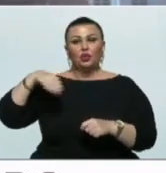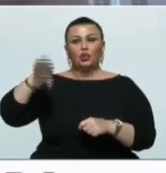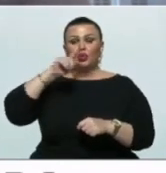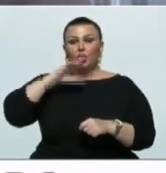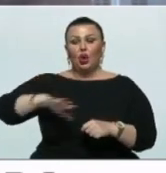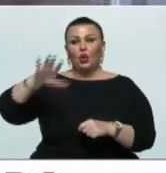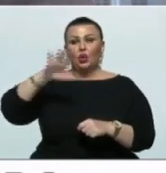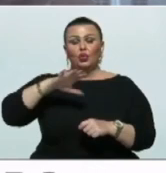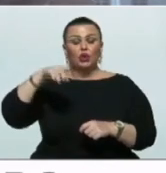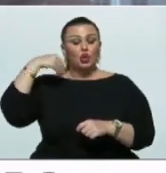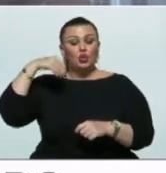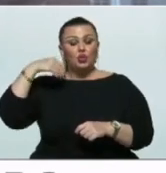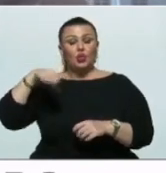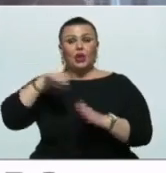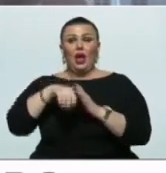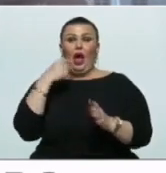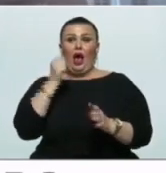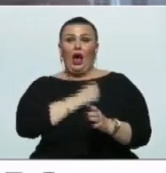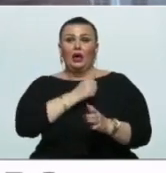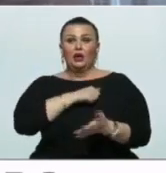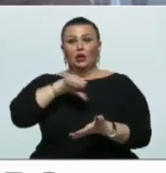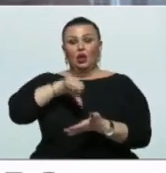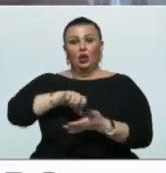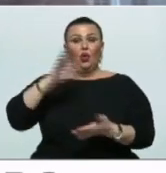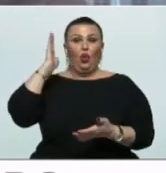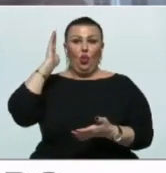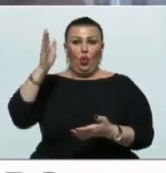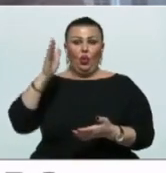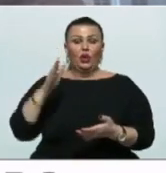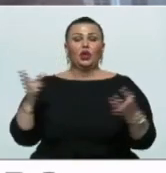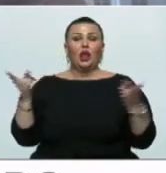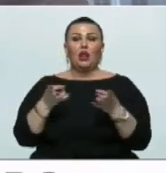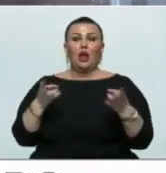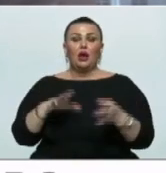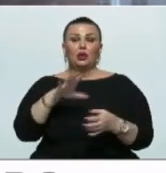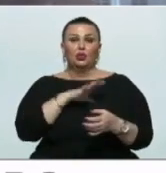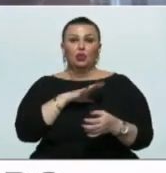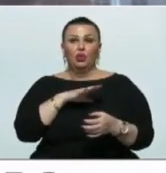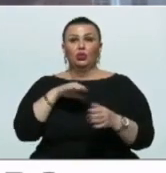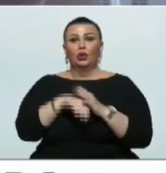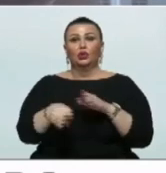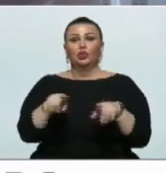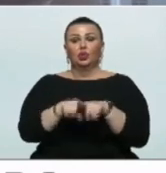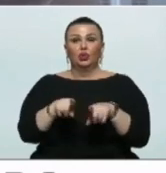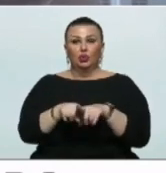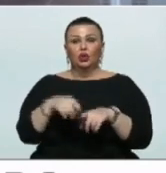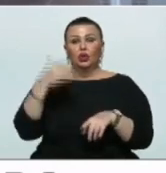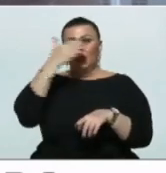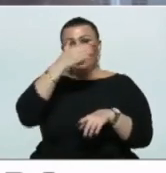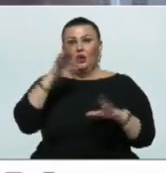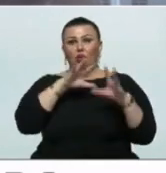Rus askerleri birlikte görev yapacak. İcab ederse işte sivil personel de